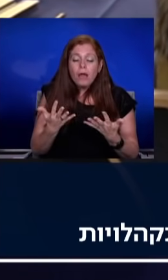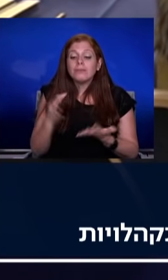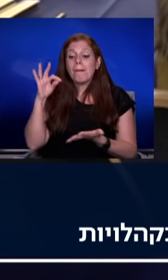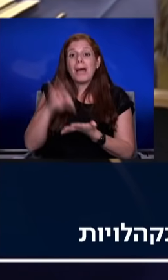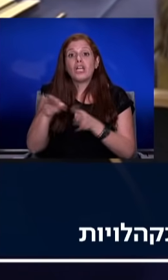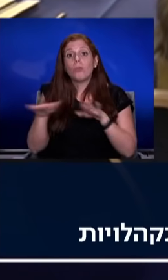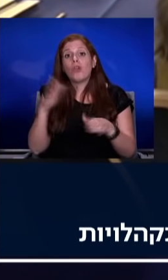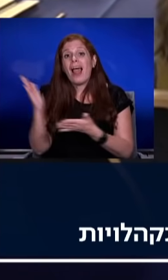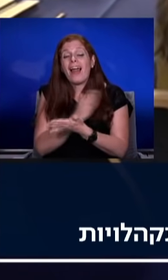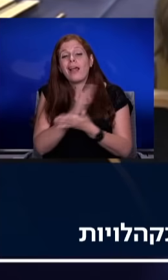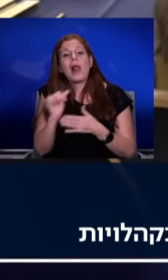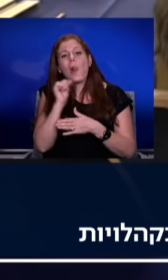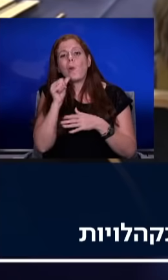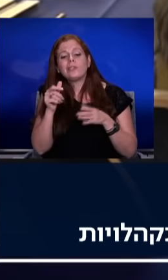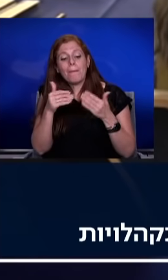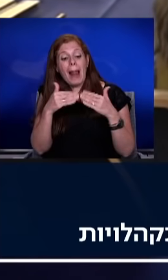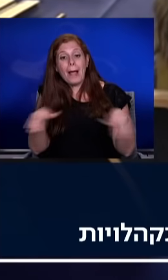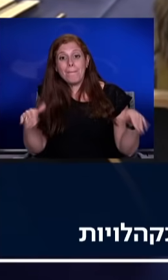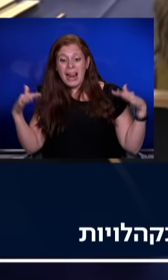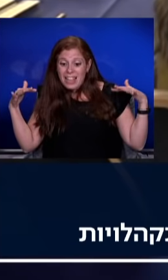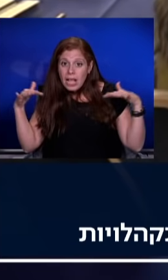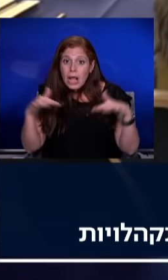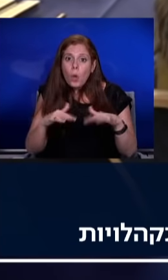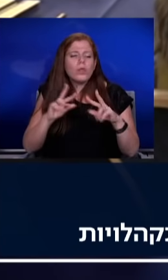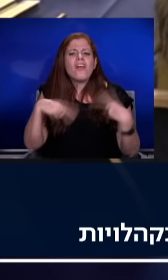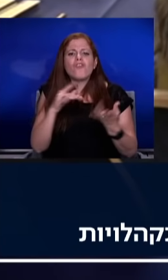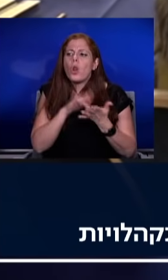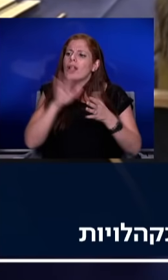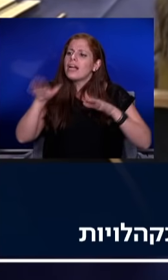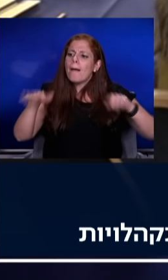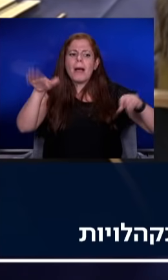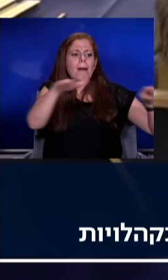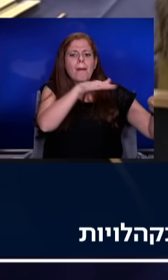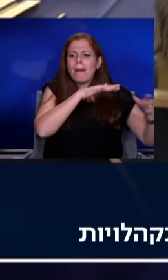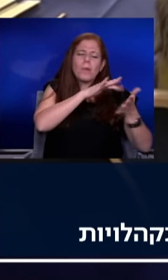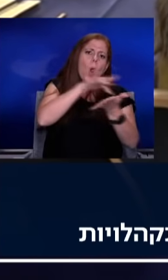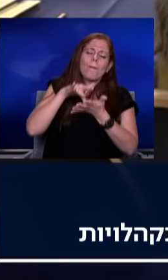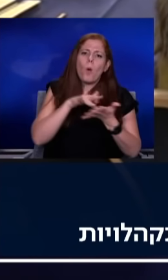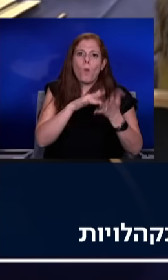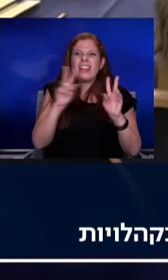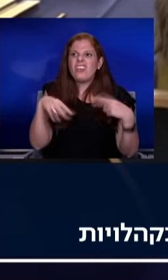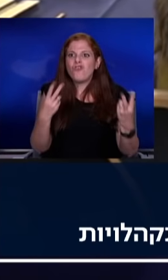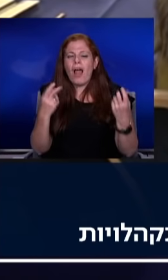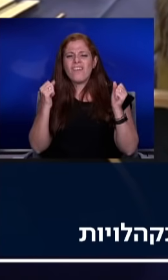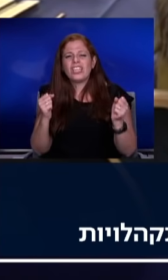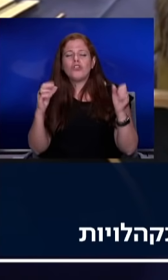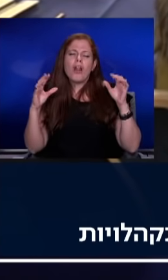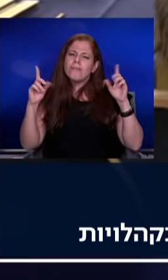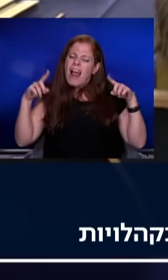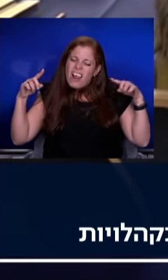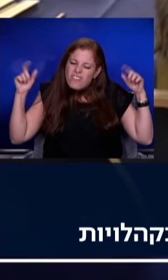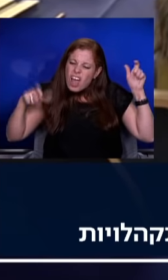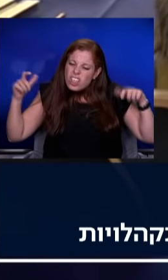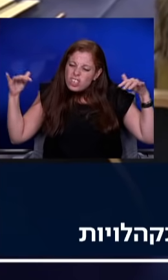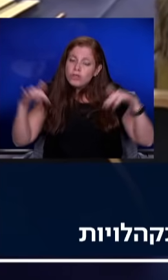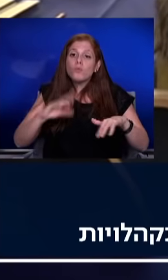לא להגביל את ההתקהלות, אין לנו דרך להיות בכל מקום. כלומר, אי אפשר לוודא שאירוע של 10,000 איש או אלפי איש, אכן כל האנשים בו על